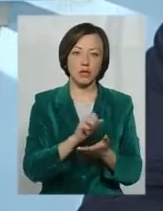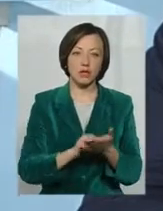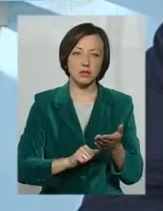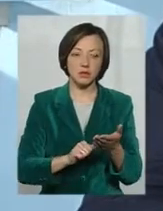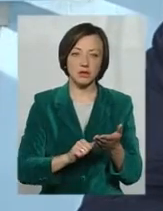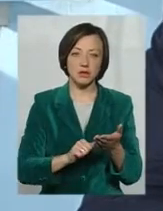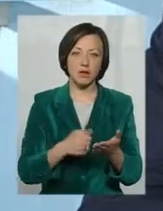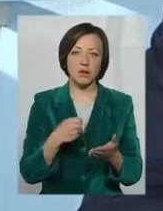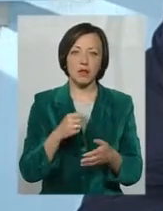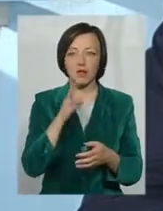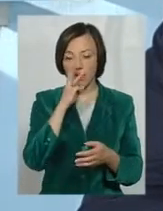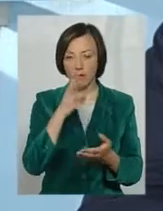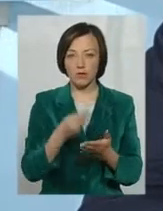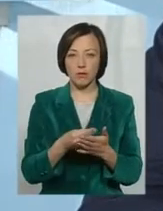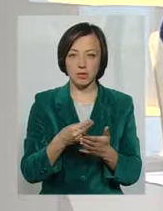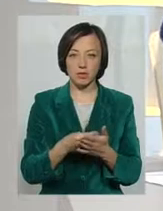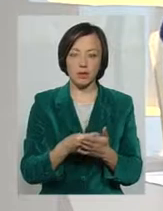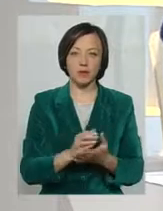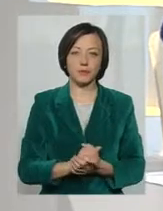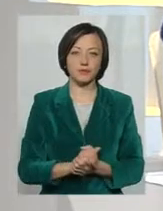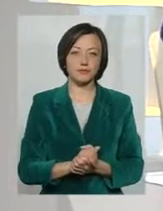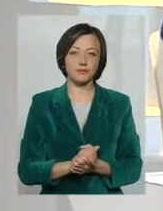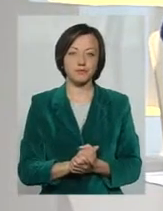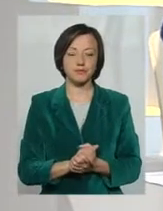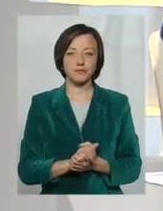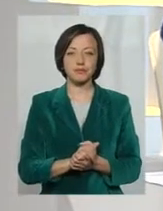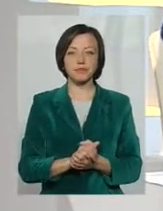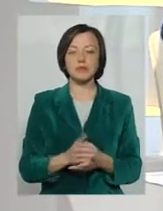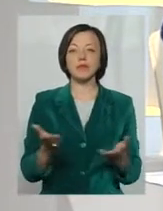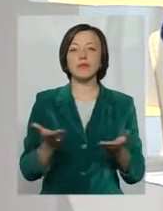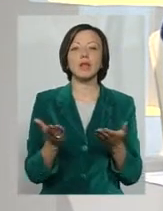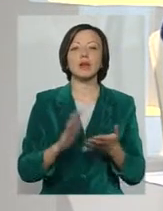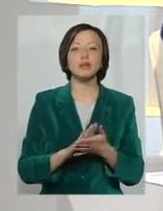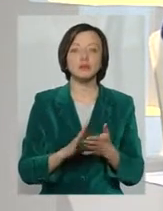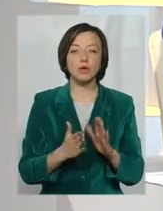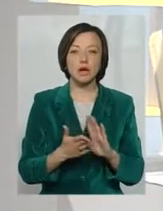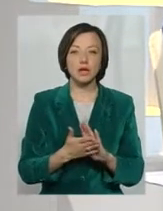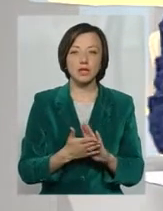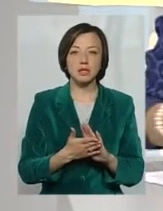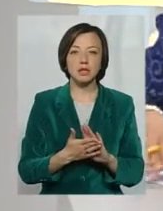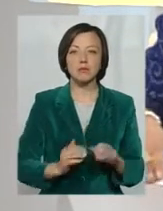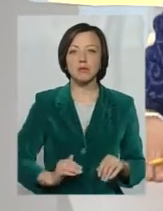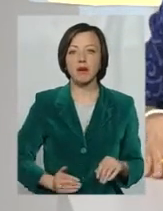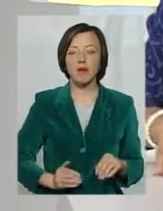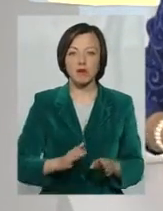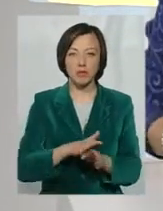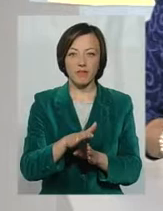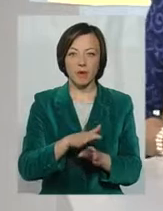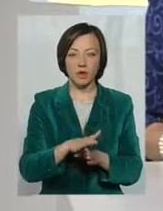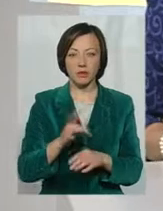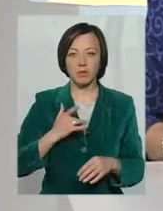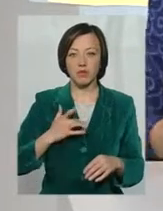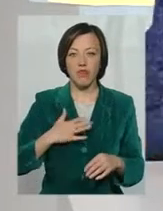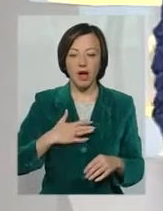з фонду заробітної плати. А яка ситуація з приватними виконавцями?